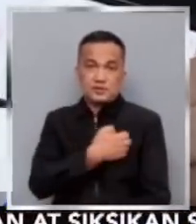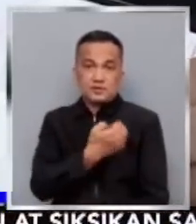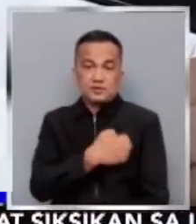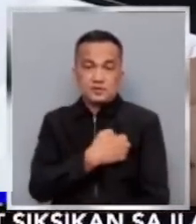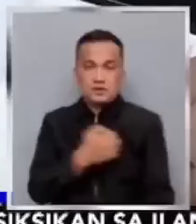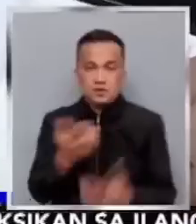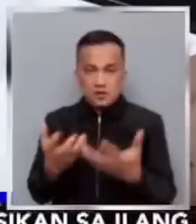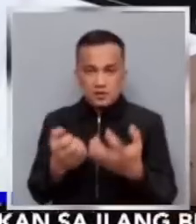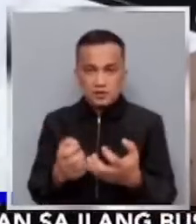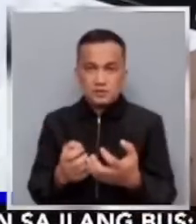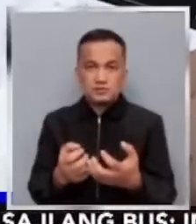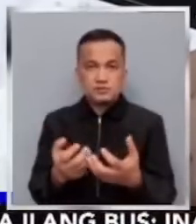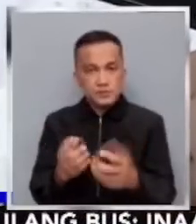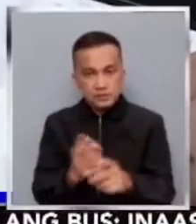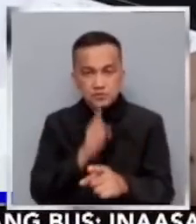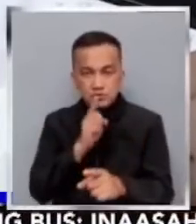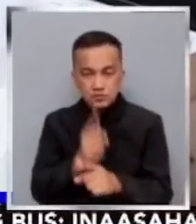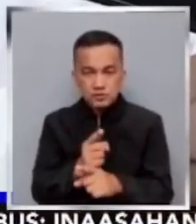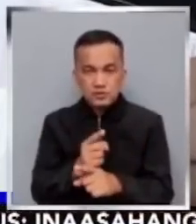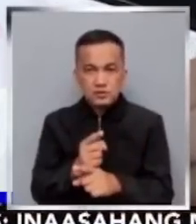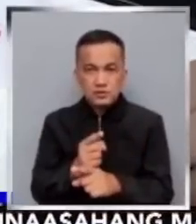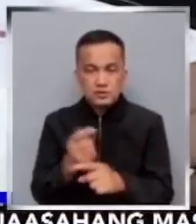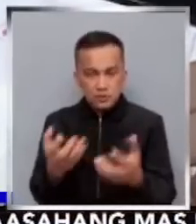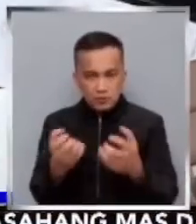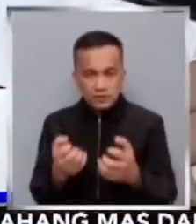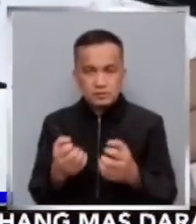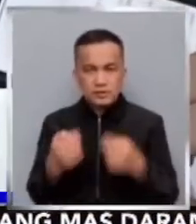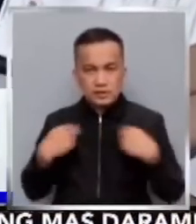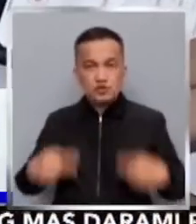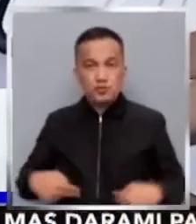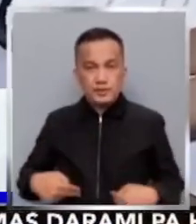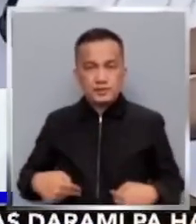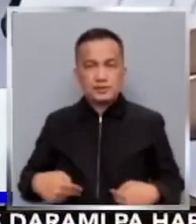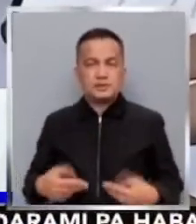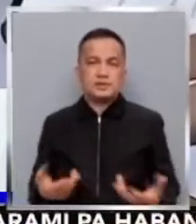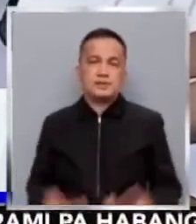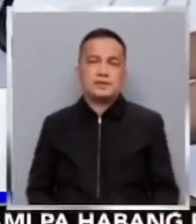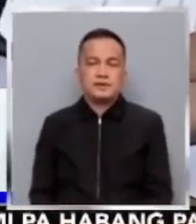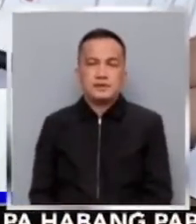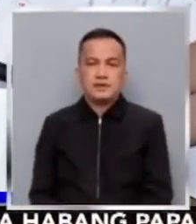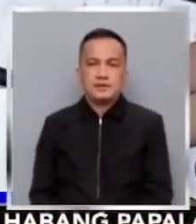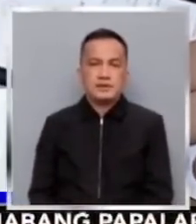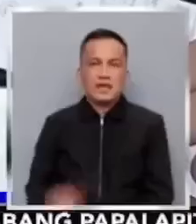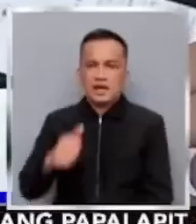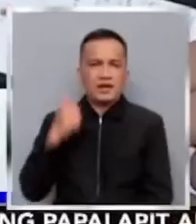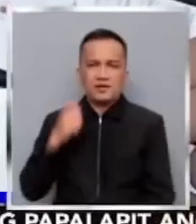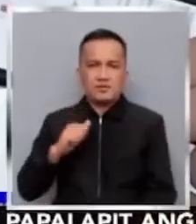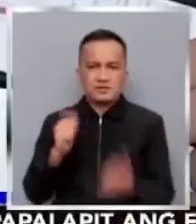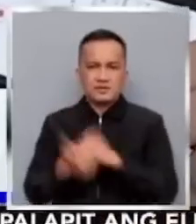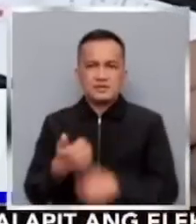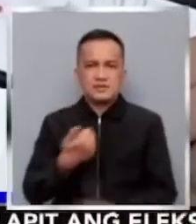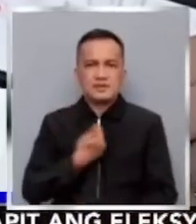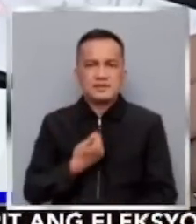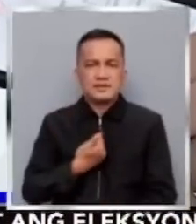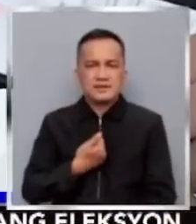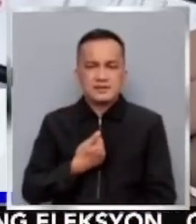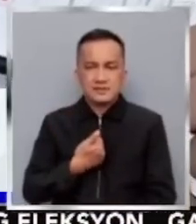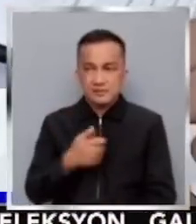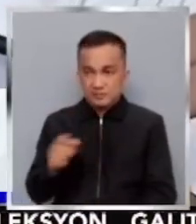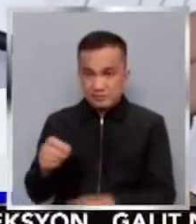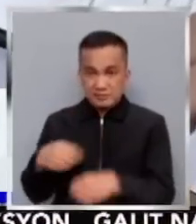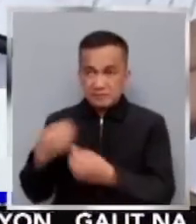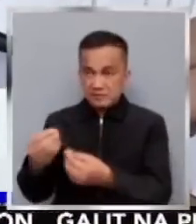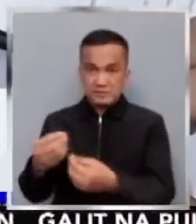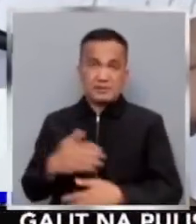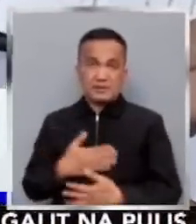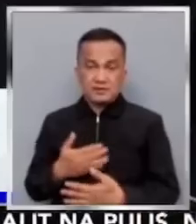real. I still wanted to be human. I don't want to change myself to please a group